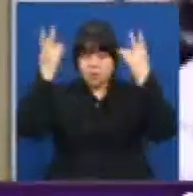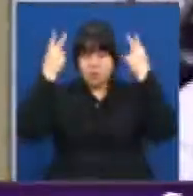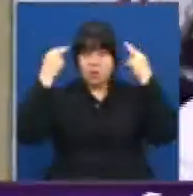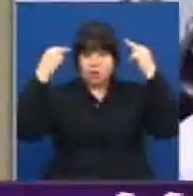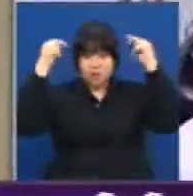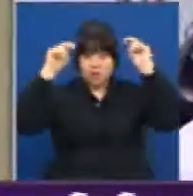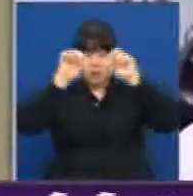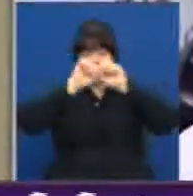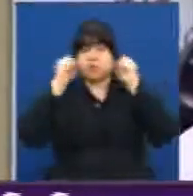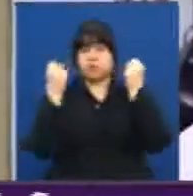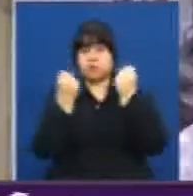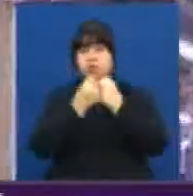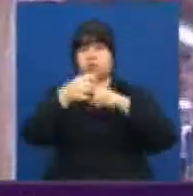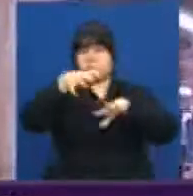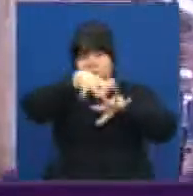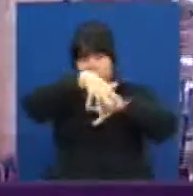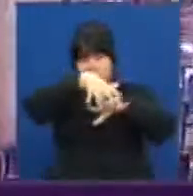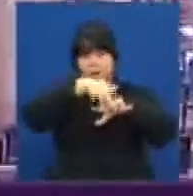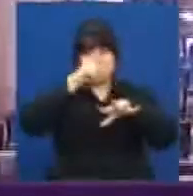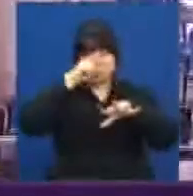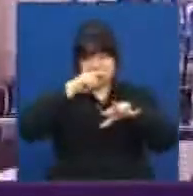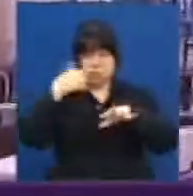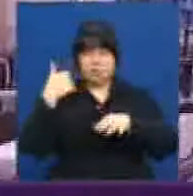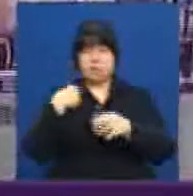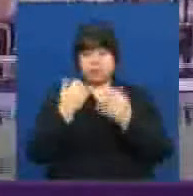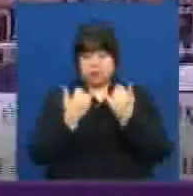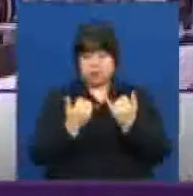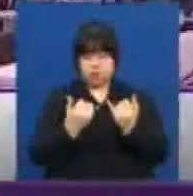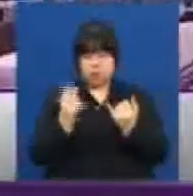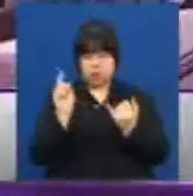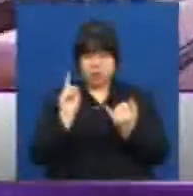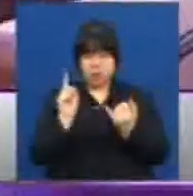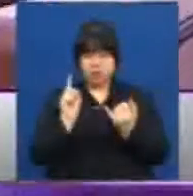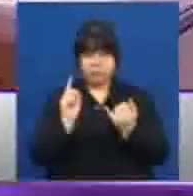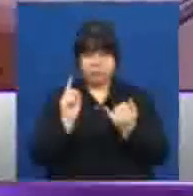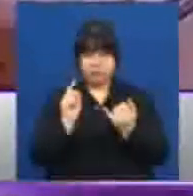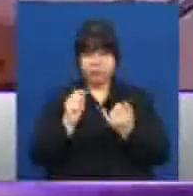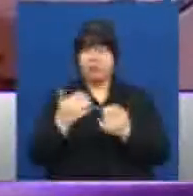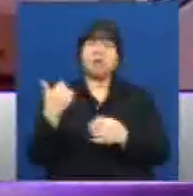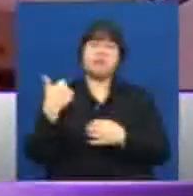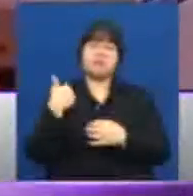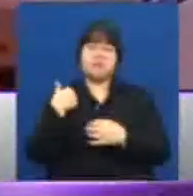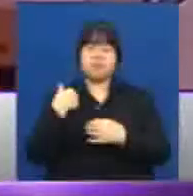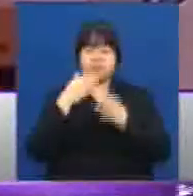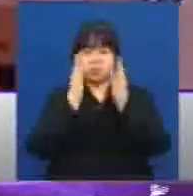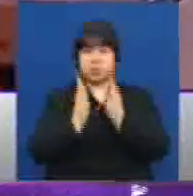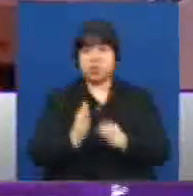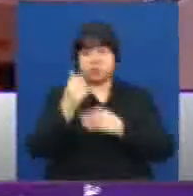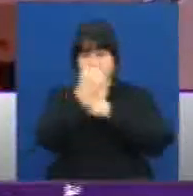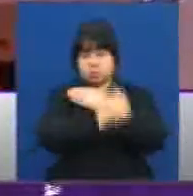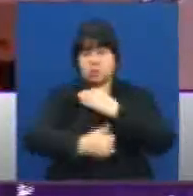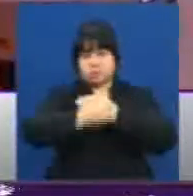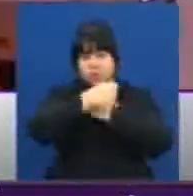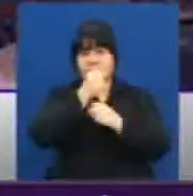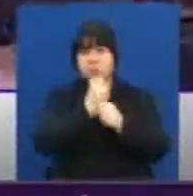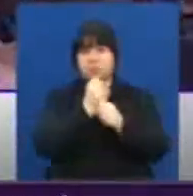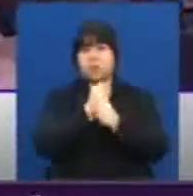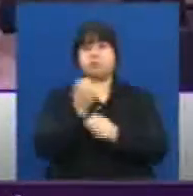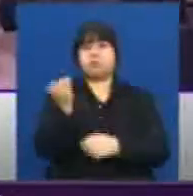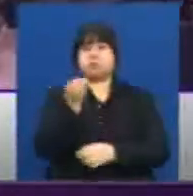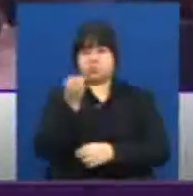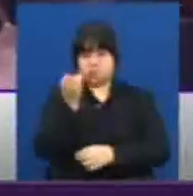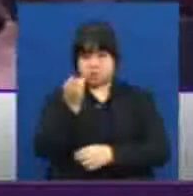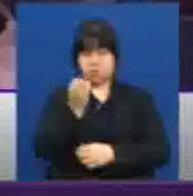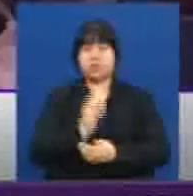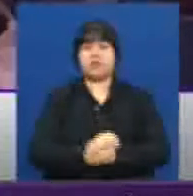มอุตสาหกรรมทอผ้าไทยยืนยันว่าในอุตสาหกรรมสิ่งทอมีส่วนของการใช้แรงงานต่างด้าวในจำนวนไม่มากแล้วโดย